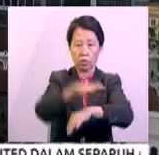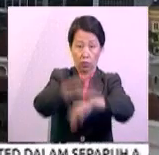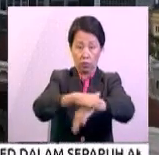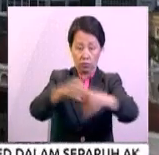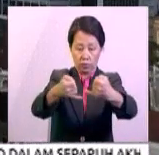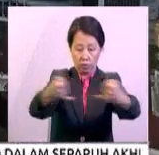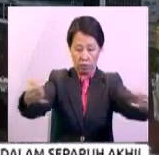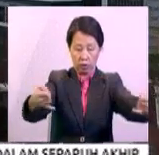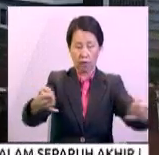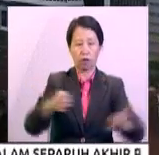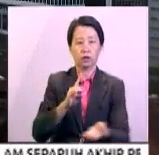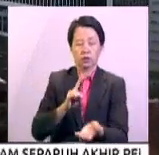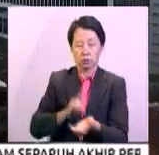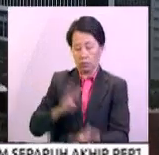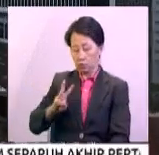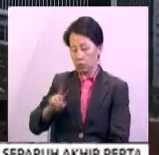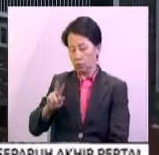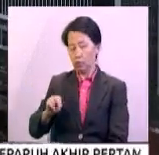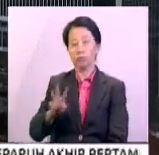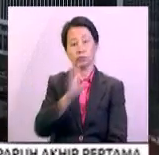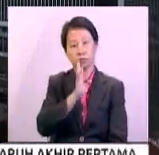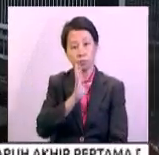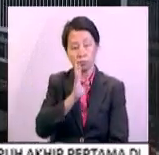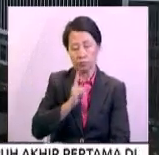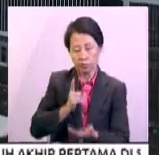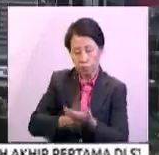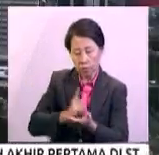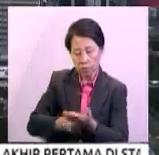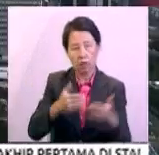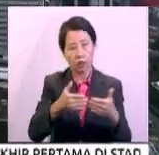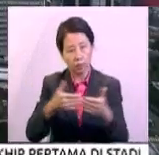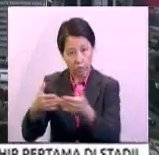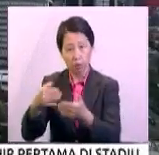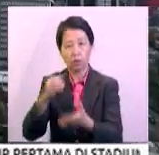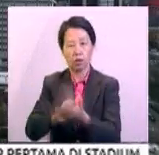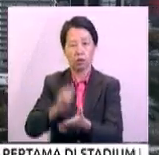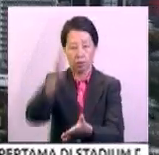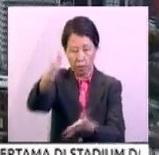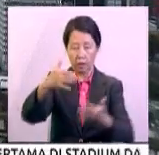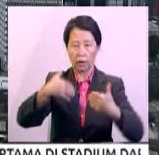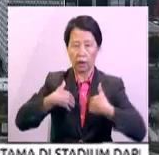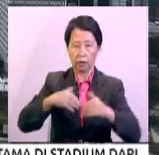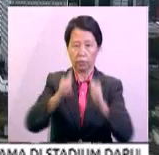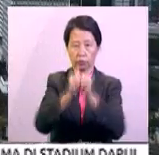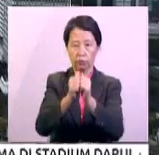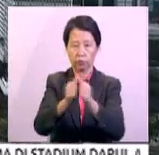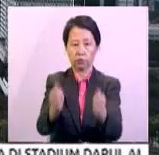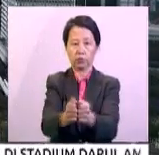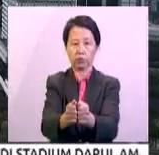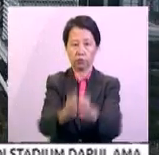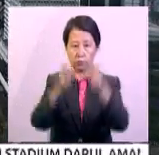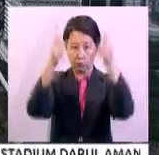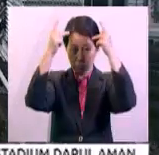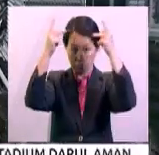talian, Datuk Seri Dr. Wan Azizah berkata, perbincangan lanjut mengenainya akan diadakan bersama Perdana Menteri.